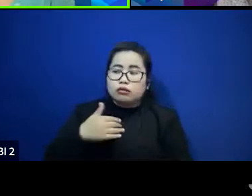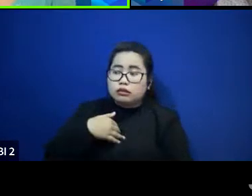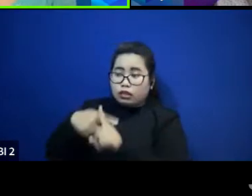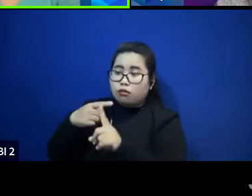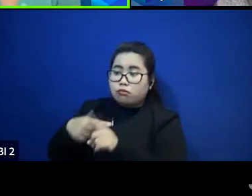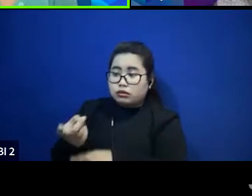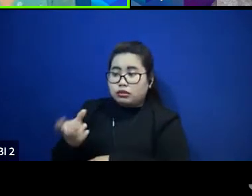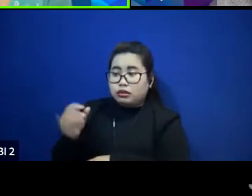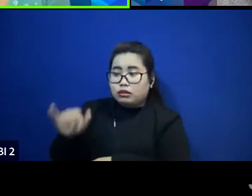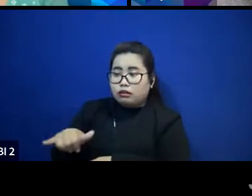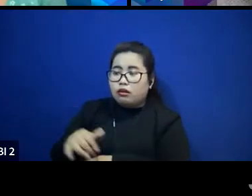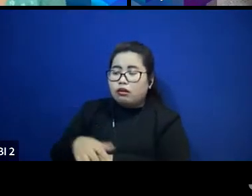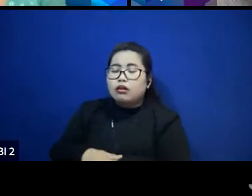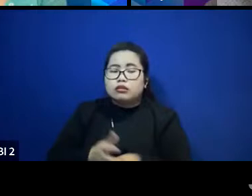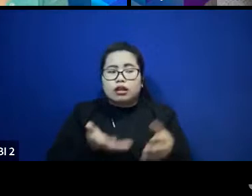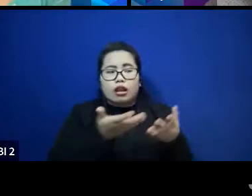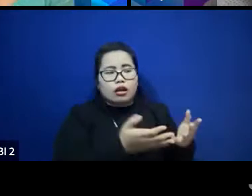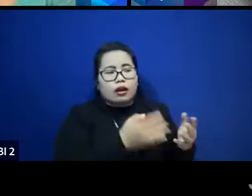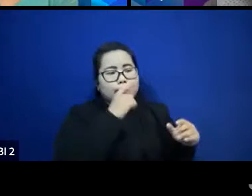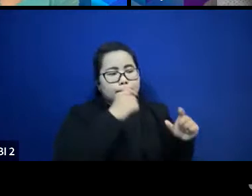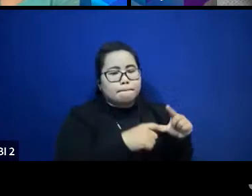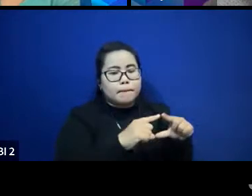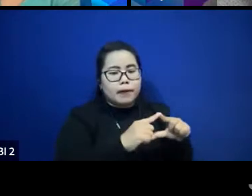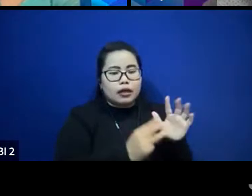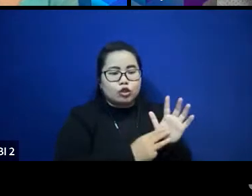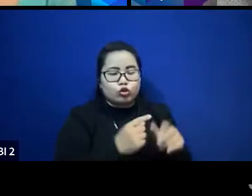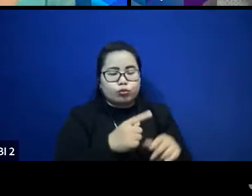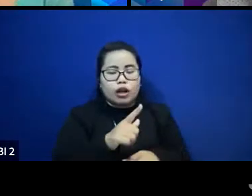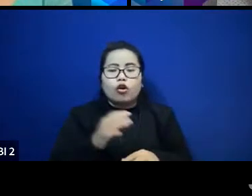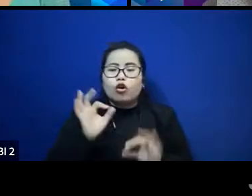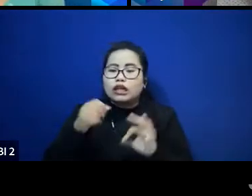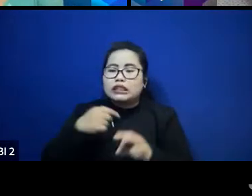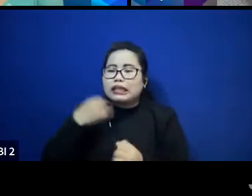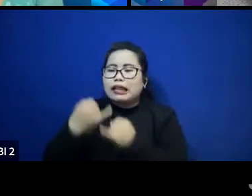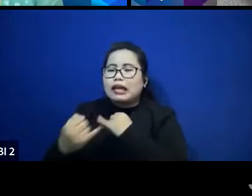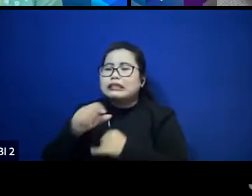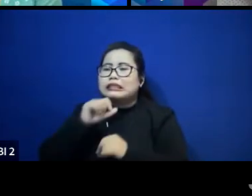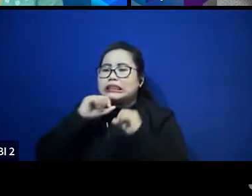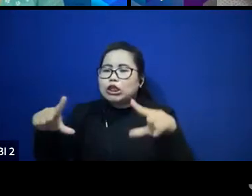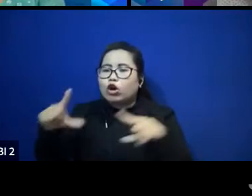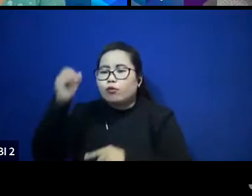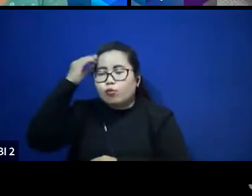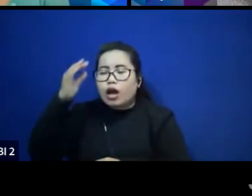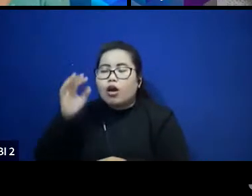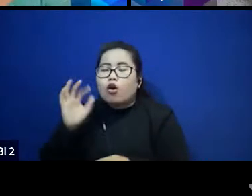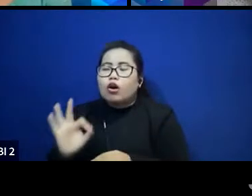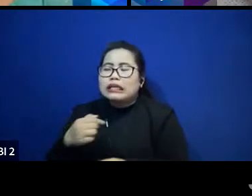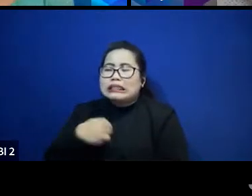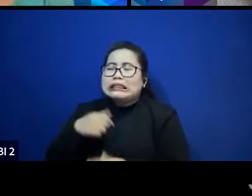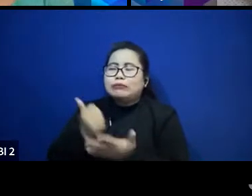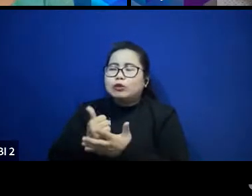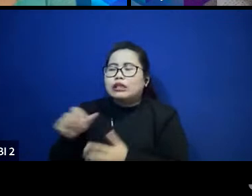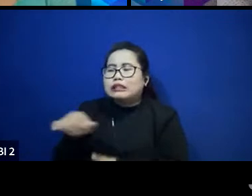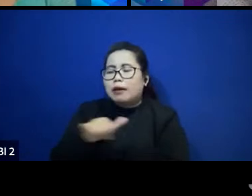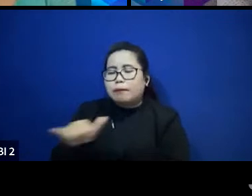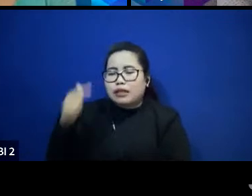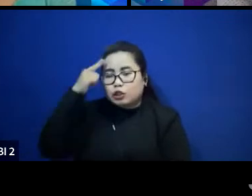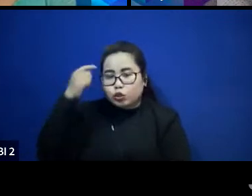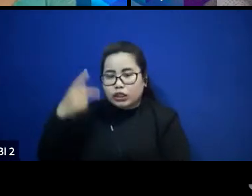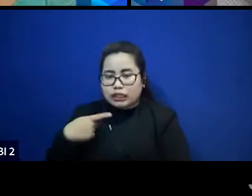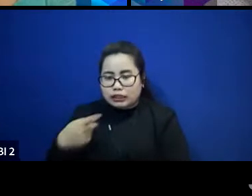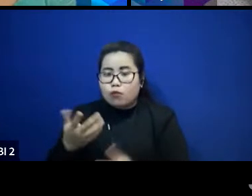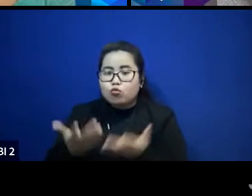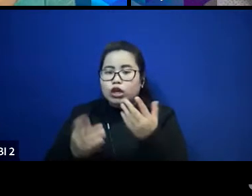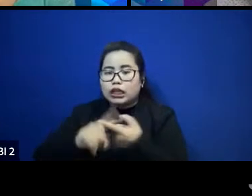kan pasang orang pasar kapal yang sama kita juga demikian makanya mungkin teman-teman